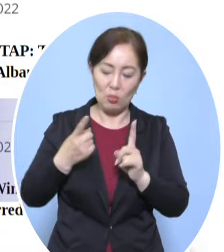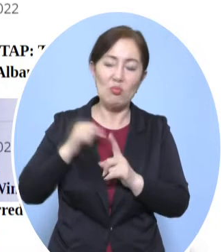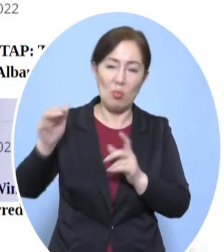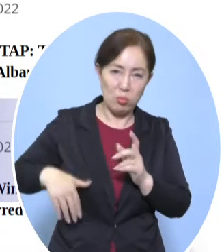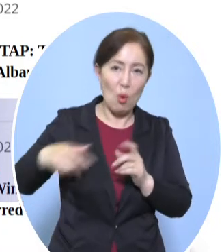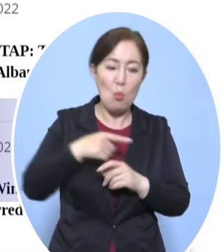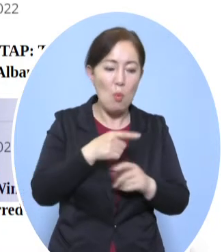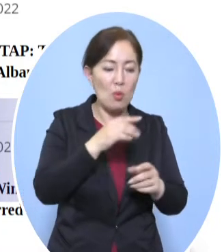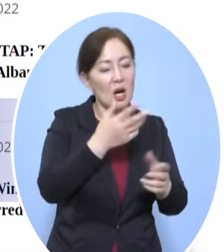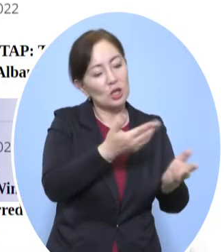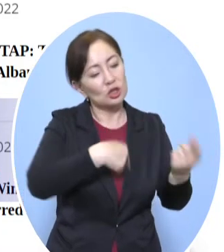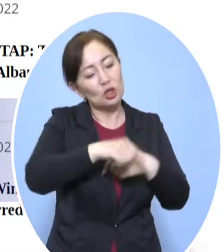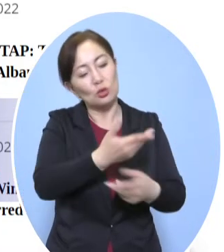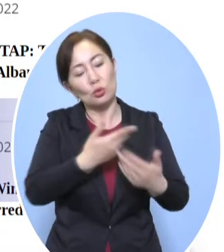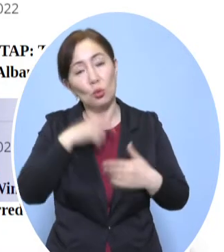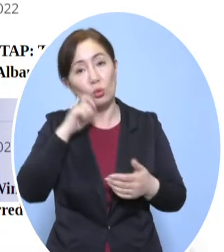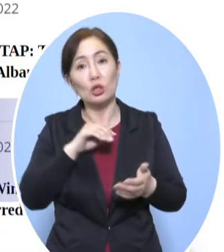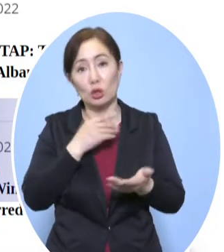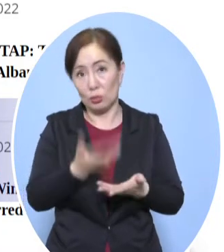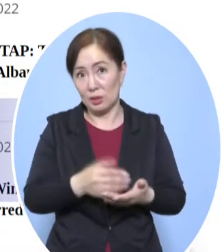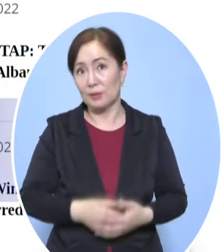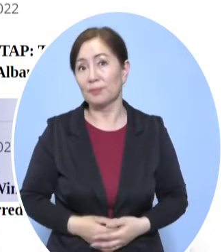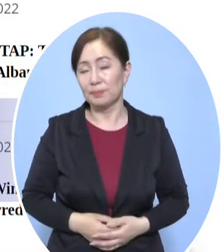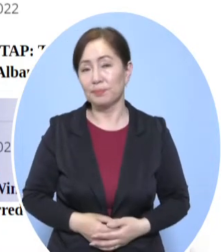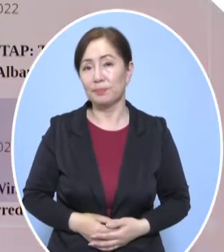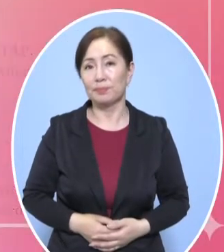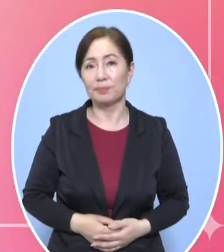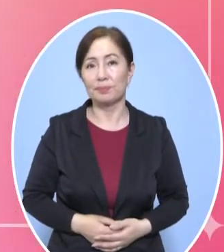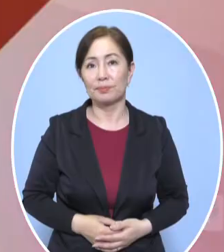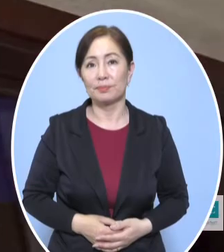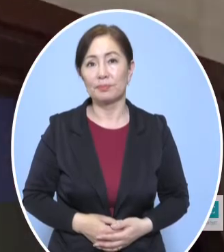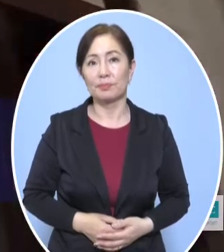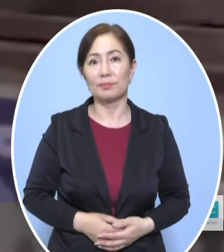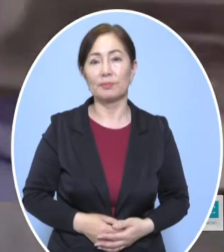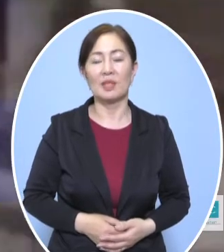ахуулын хэрэгээр баривчилж, шилжүүлэн өгөх хүсэлтийг гаргасан гэж мэдээлжээ.